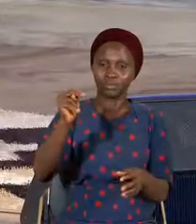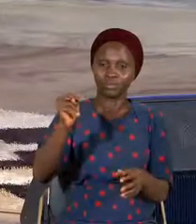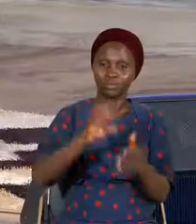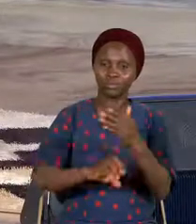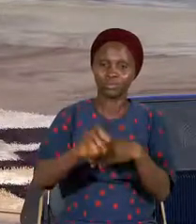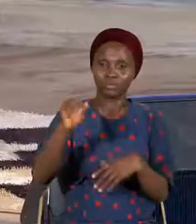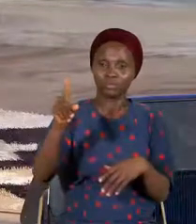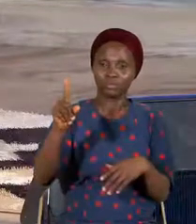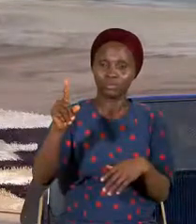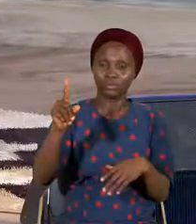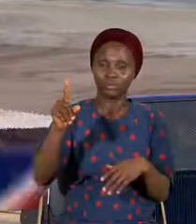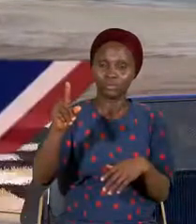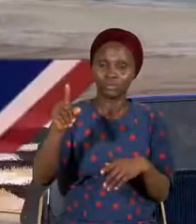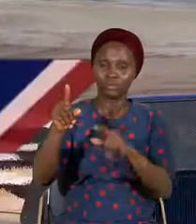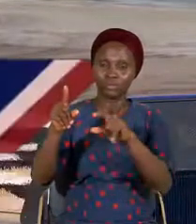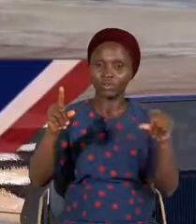Jean chapitre 1.